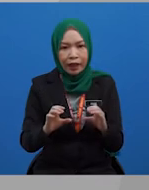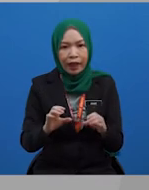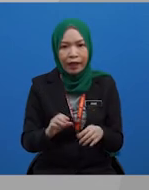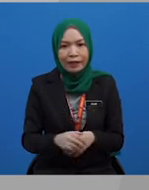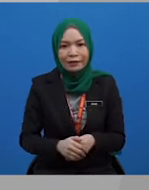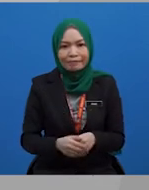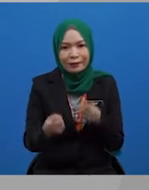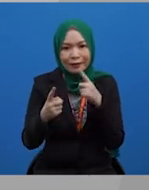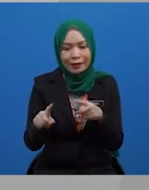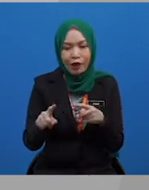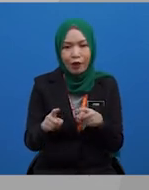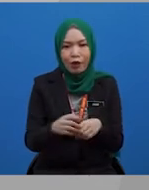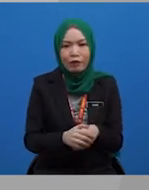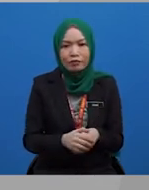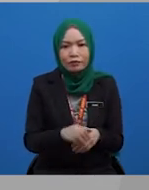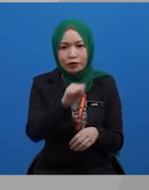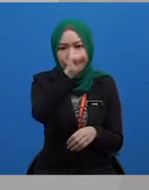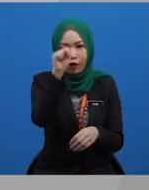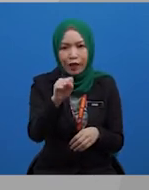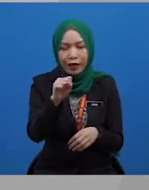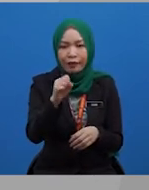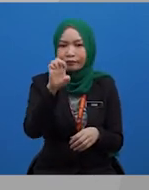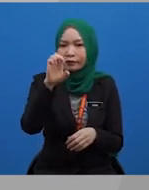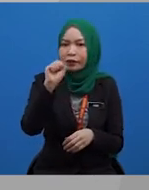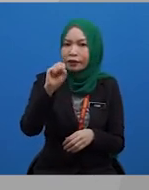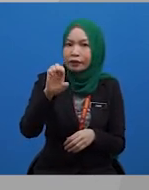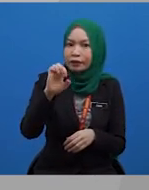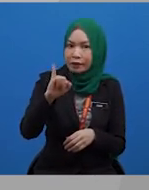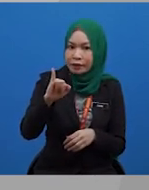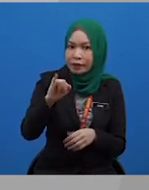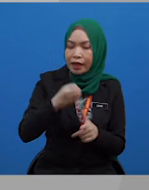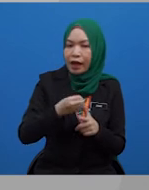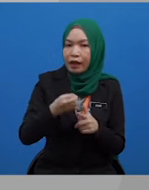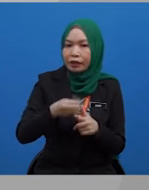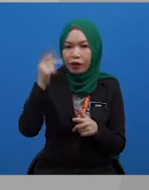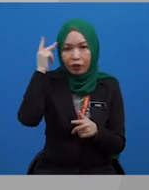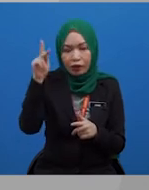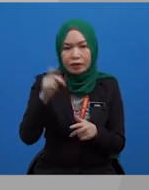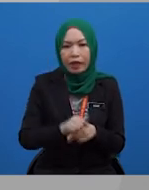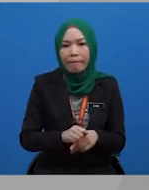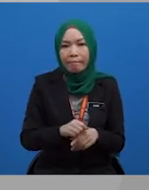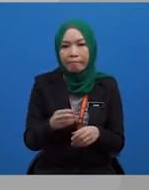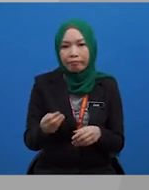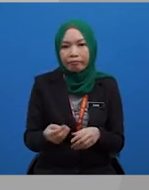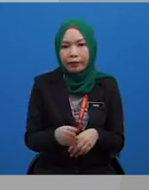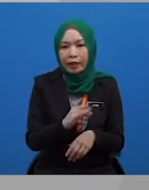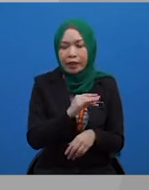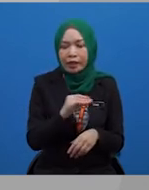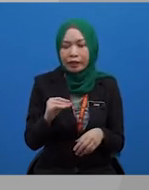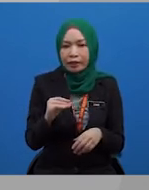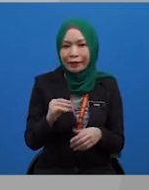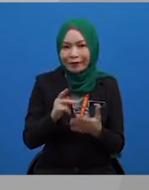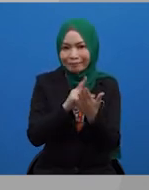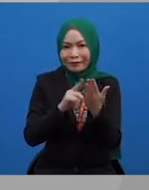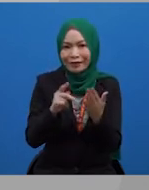soalan, sama ada soalan esei bahagian struktur, soalan esei konsep mahupun soalan-soalan bahagian